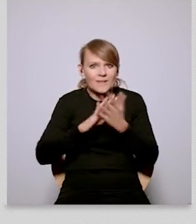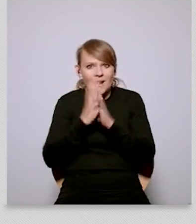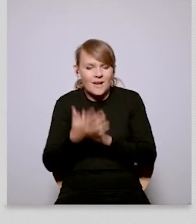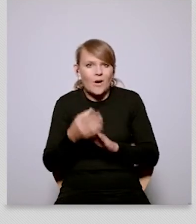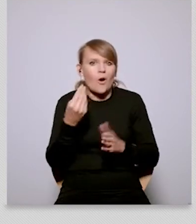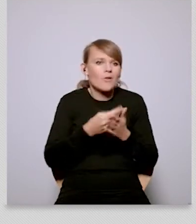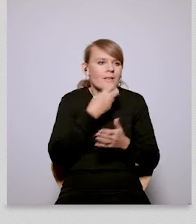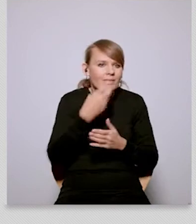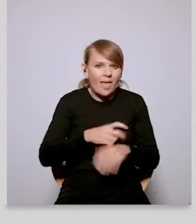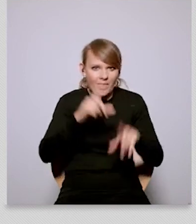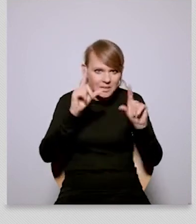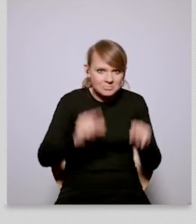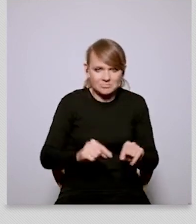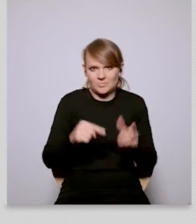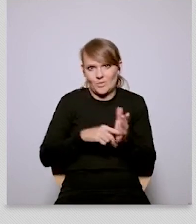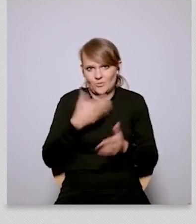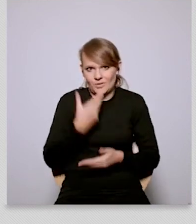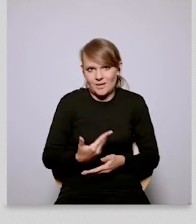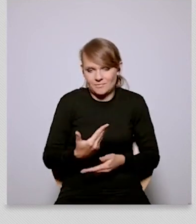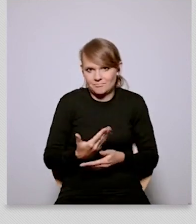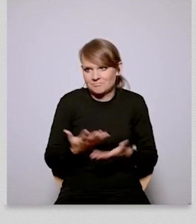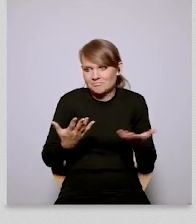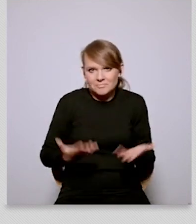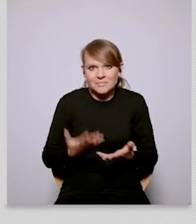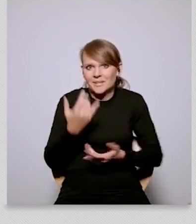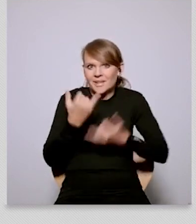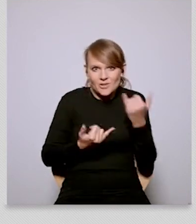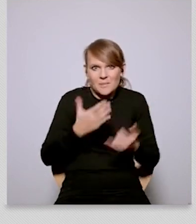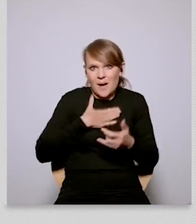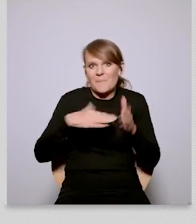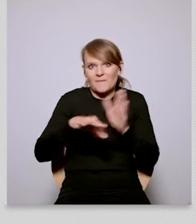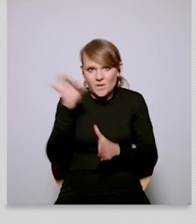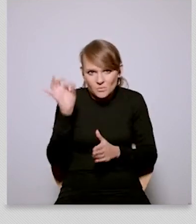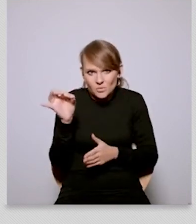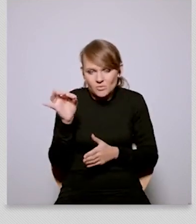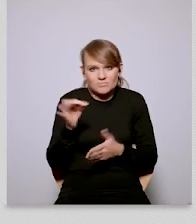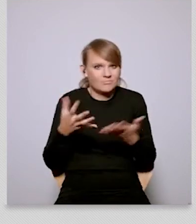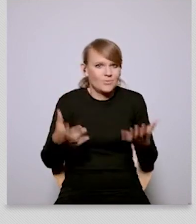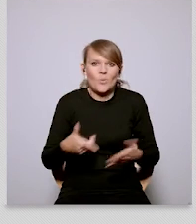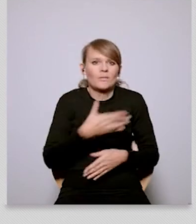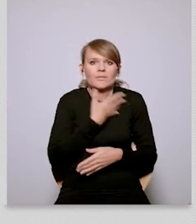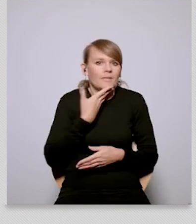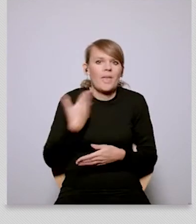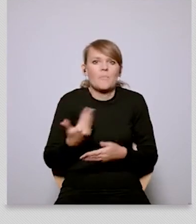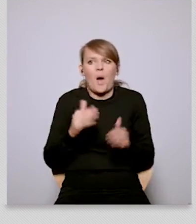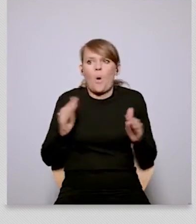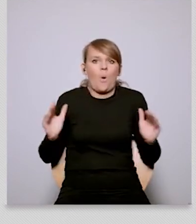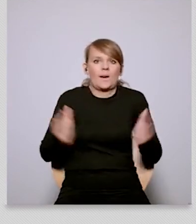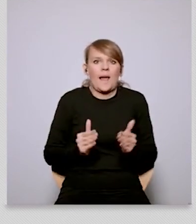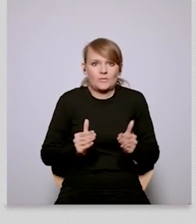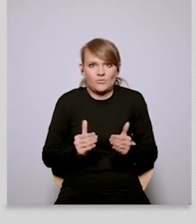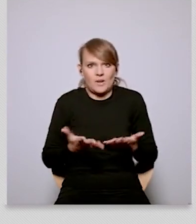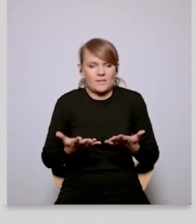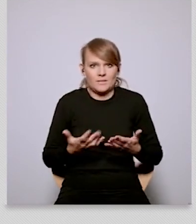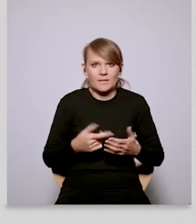kraju więc dopóki o ile mamy też jakiś wybór to jest kwestia taka która nie ogranicza nas jeśli chodzi o